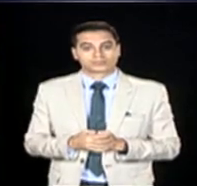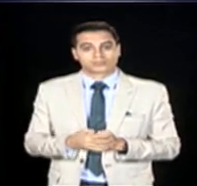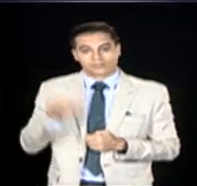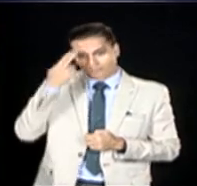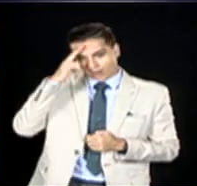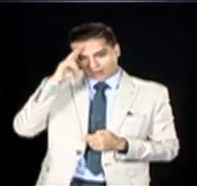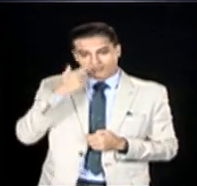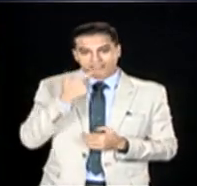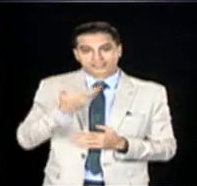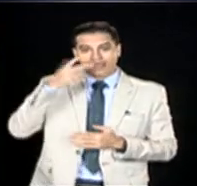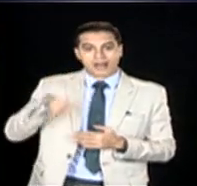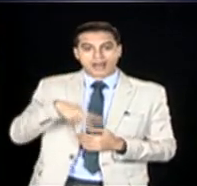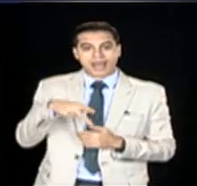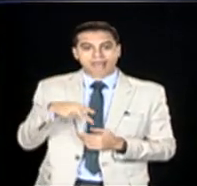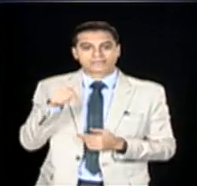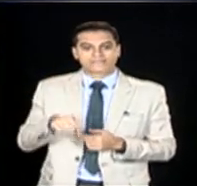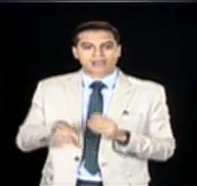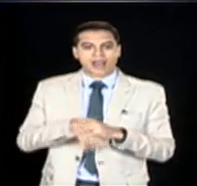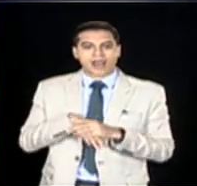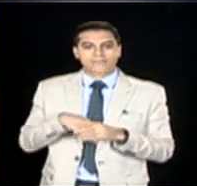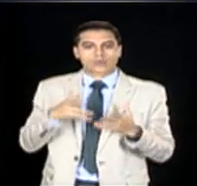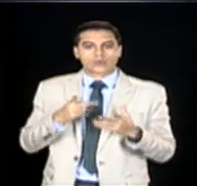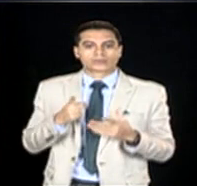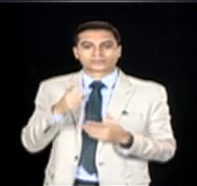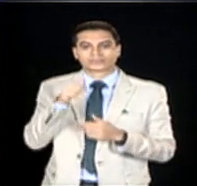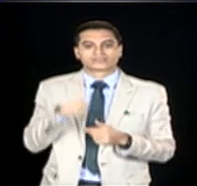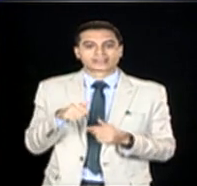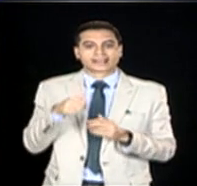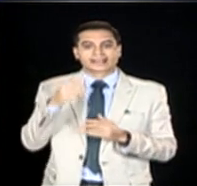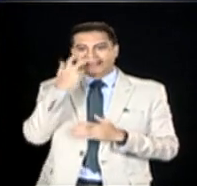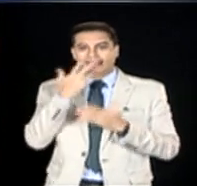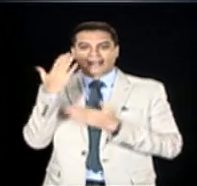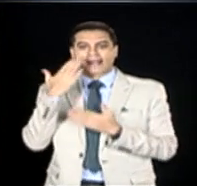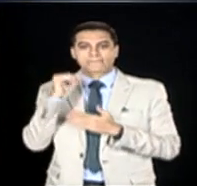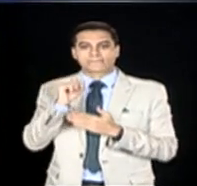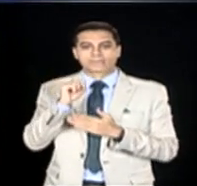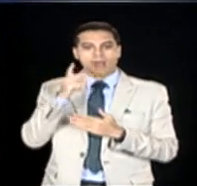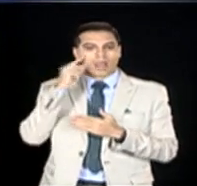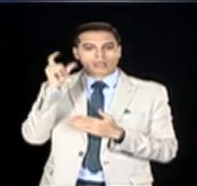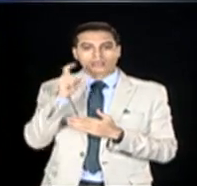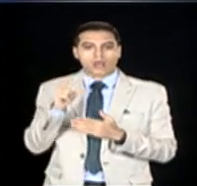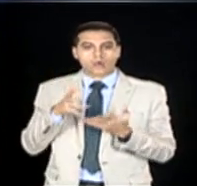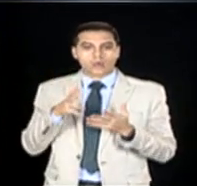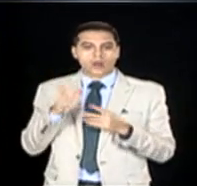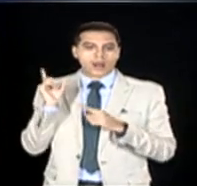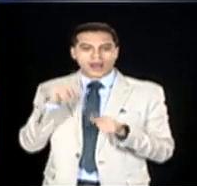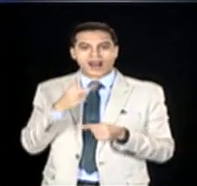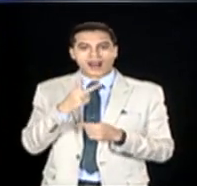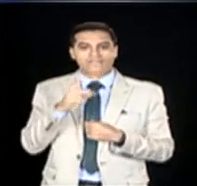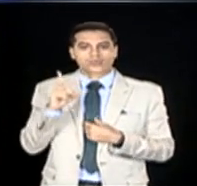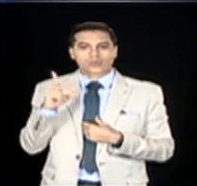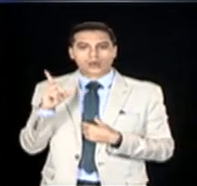من هو أكبر لاعب من حيث السن صنع هدفاً في تاريخ الدوري الإيطالي لكرة القدم حتى